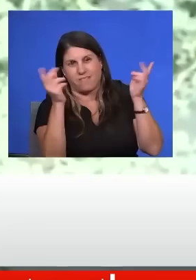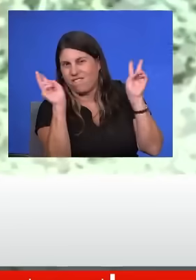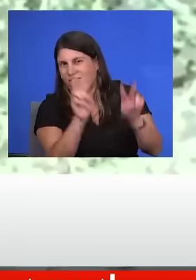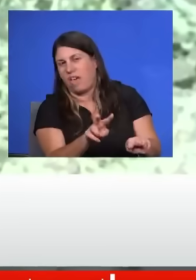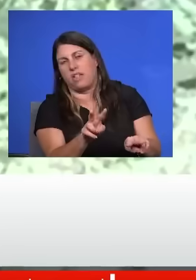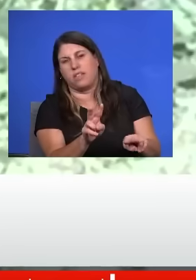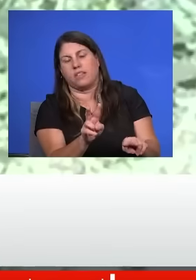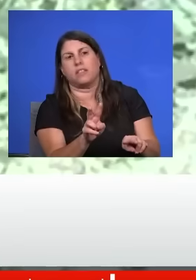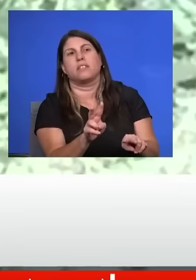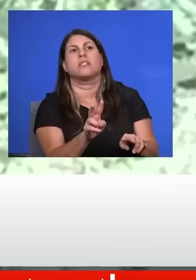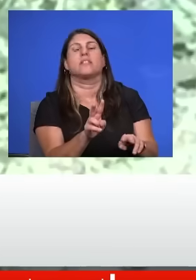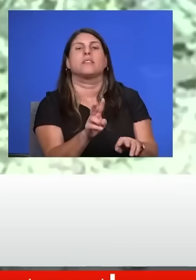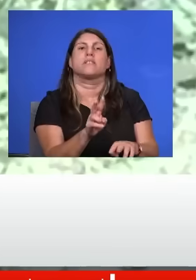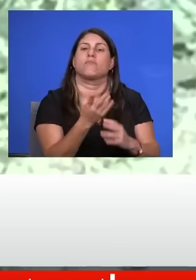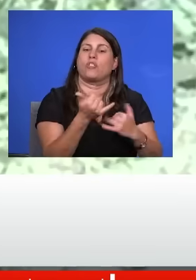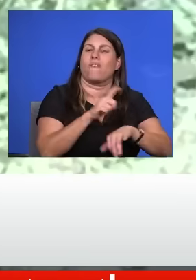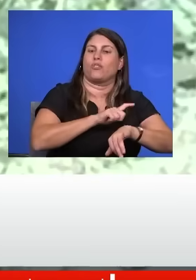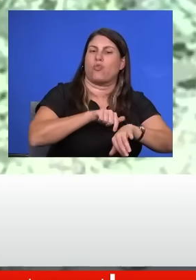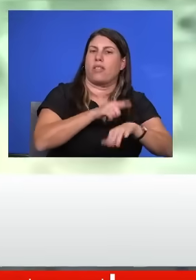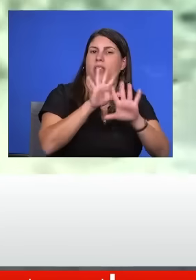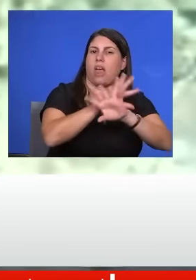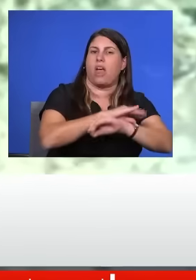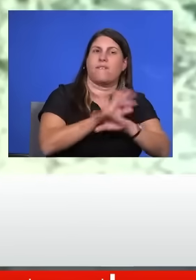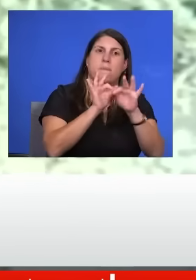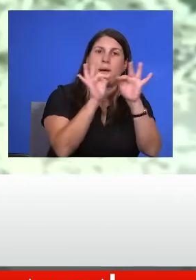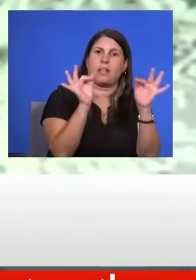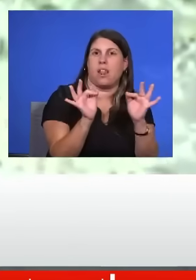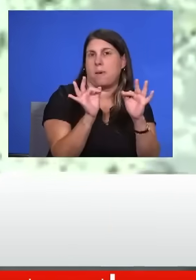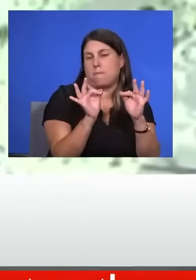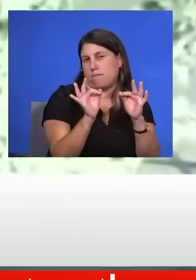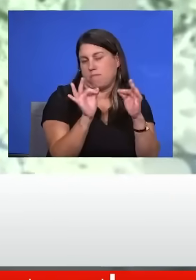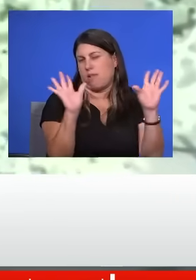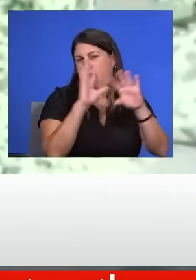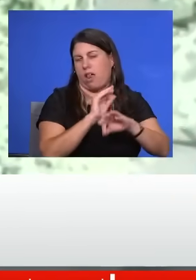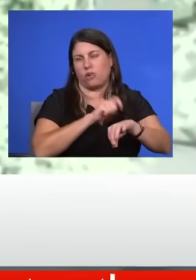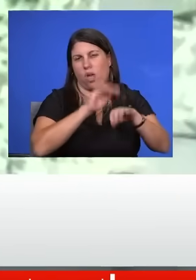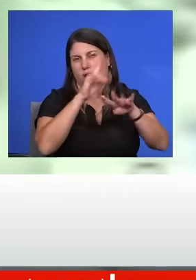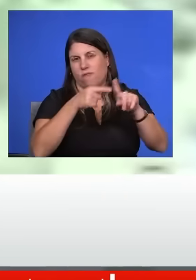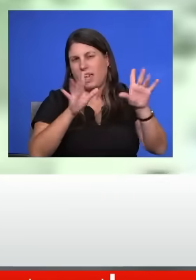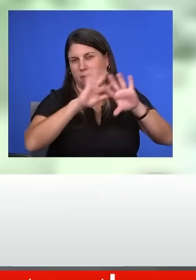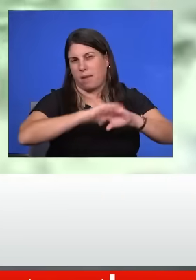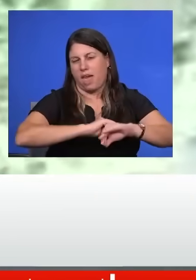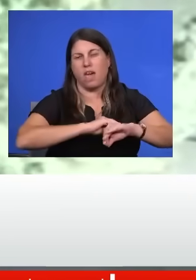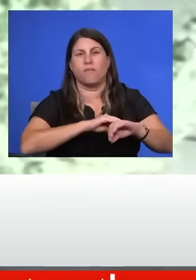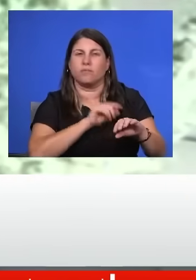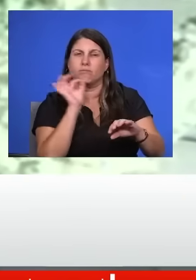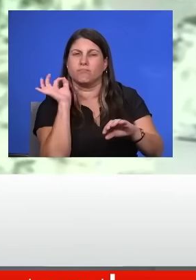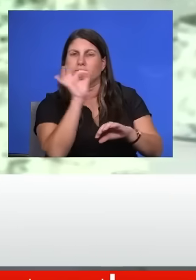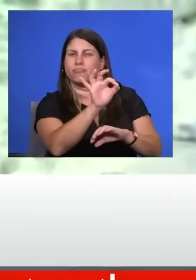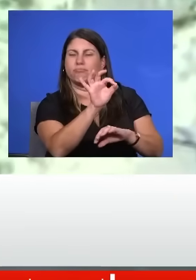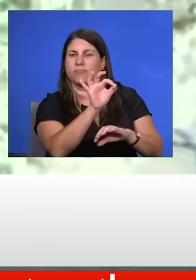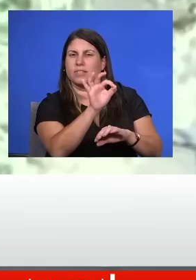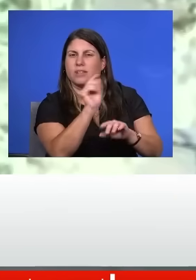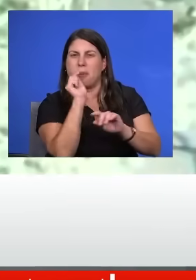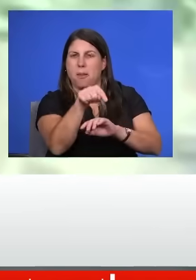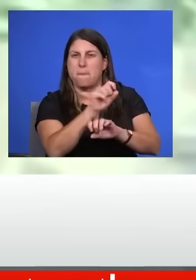ושעת ערב מתחילים להתקרב ללילה, 9:30 בערב, שעת הפגיעה, סביר שאנשים, רוב